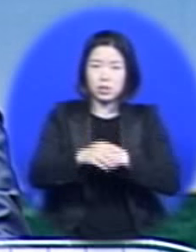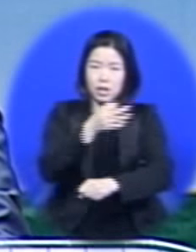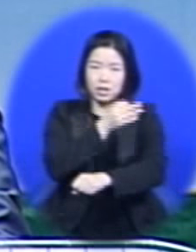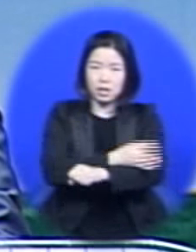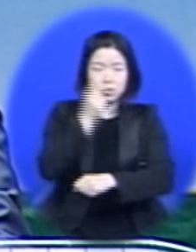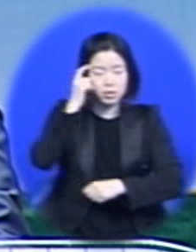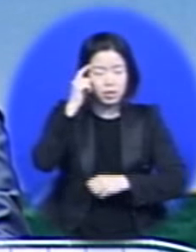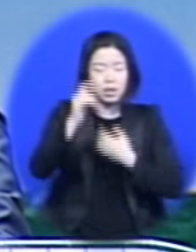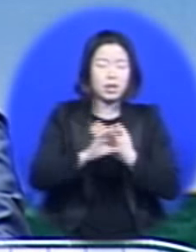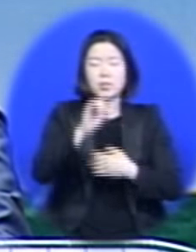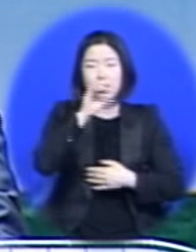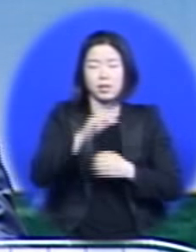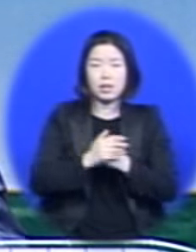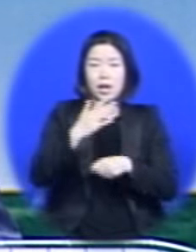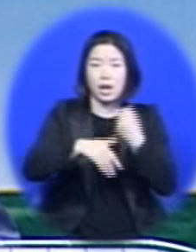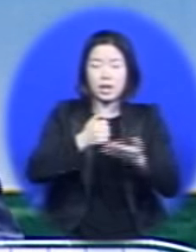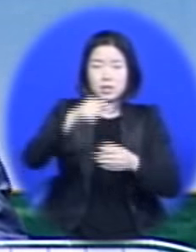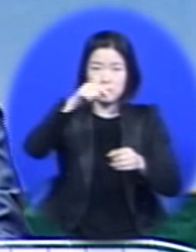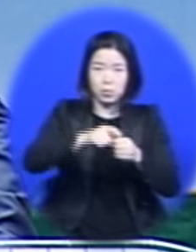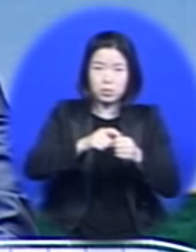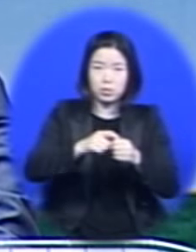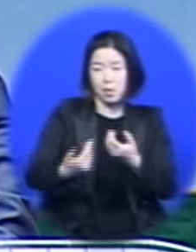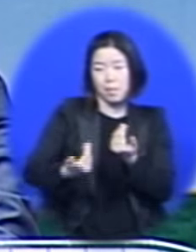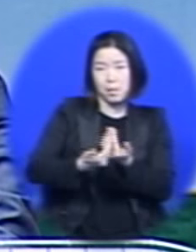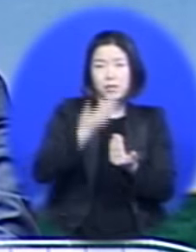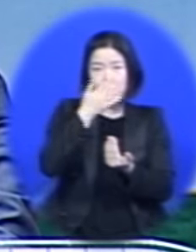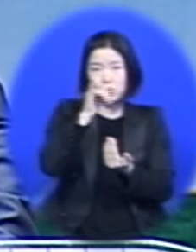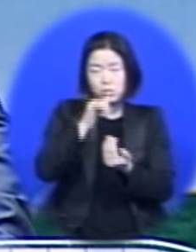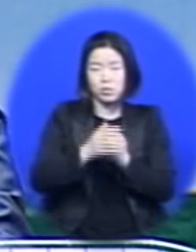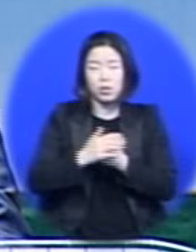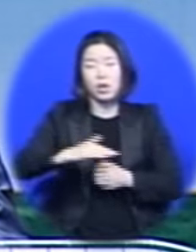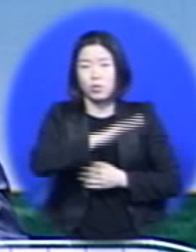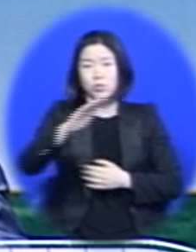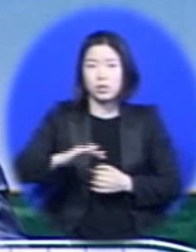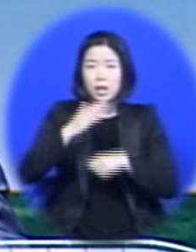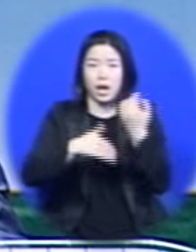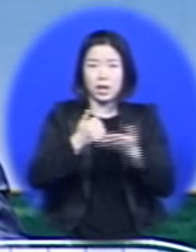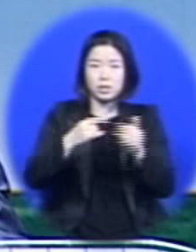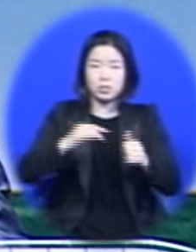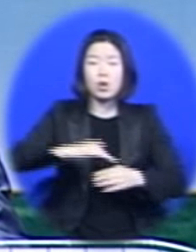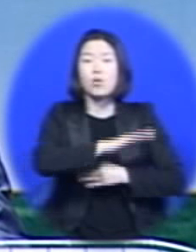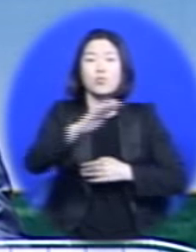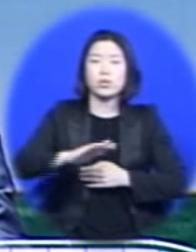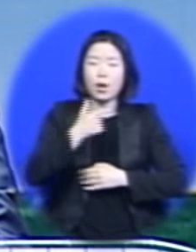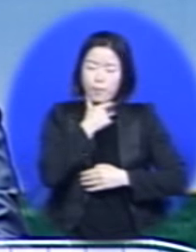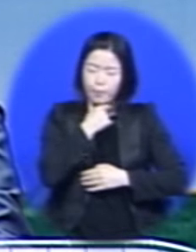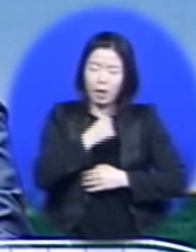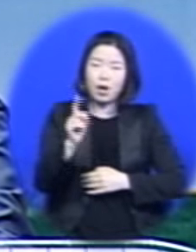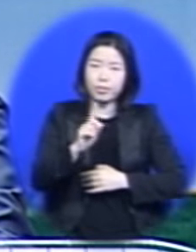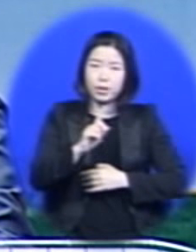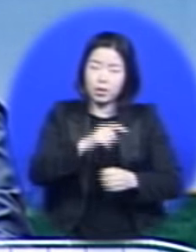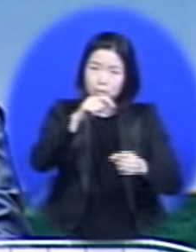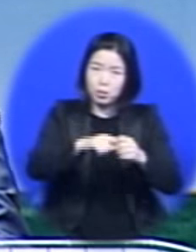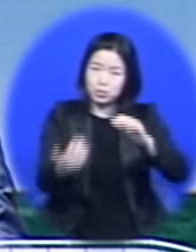됩니다. 하나님의 목적은 정반대일 수 있습니다. 우리는 하나님께서 우리가 소원하는 어떤 특별한